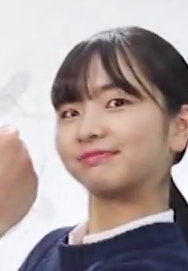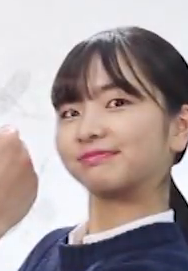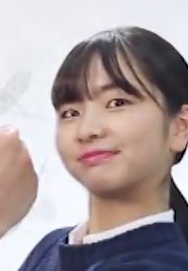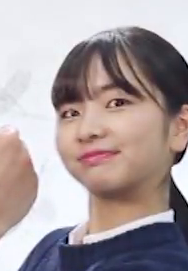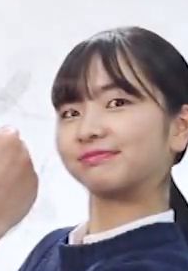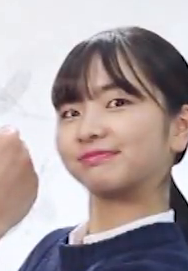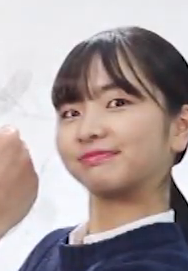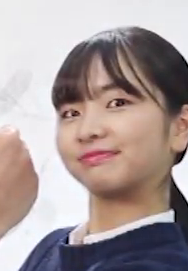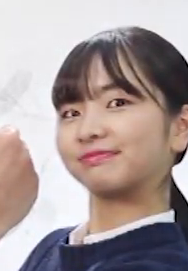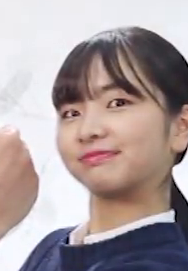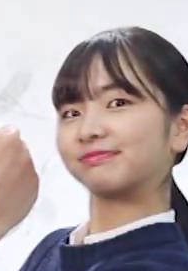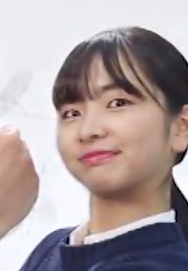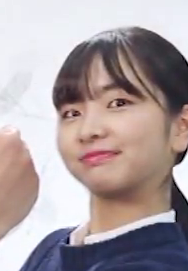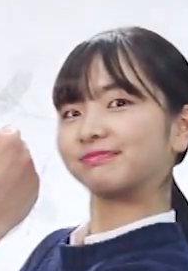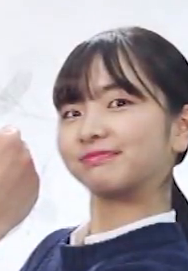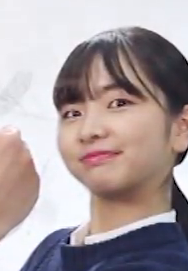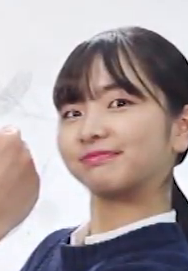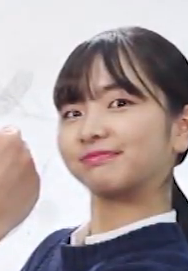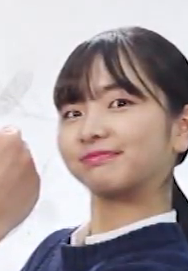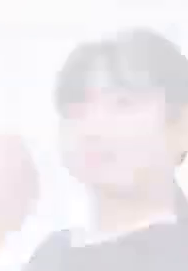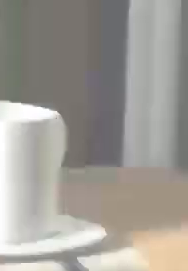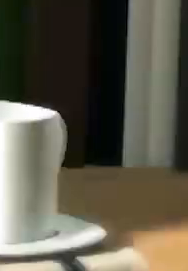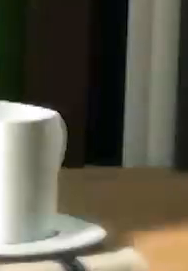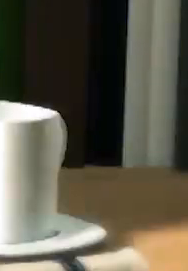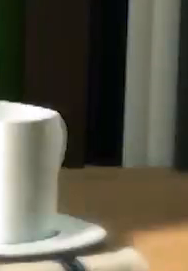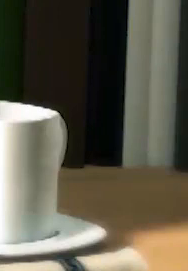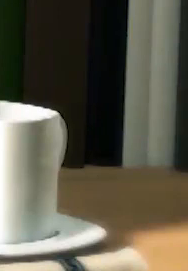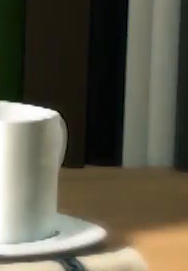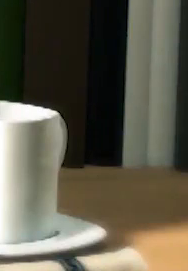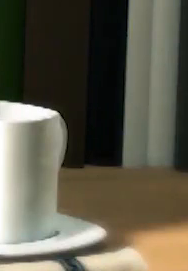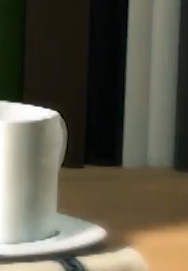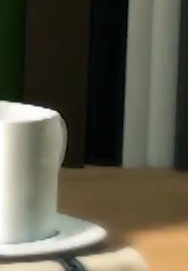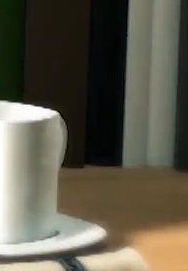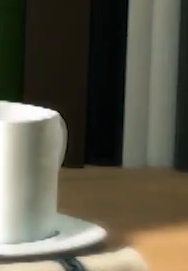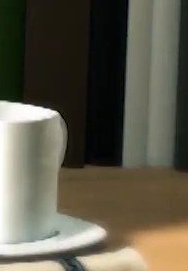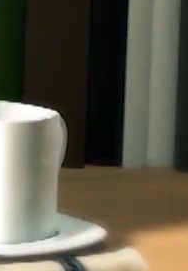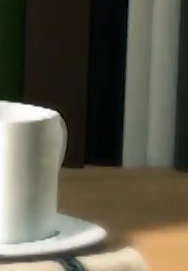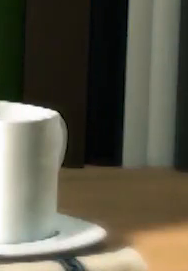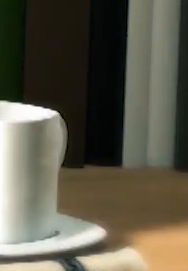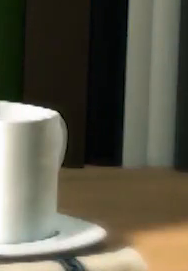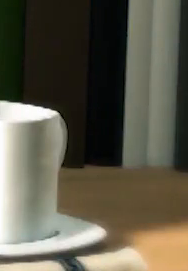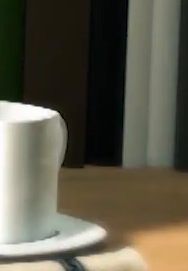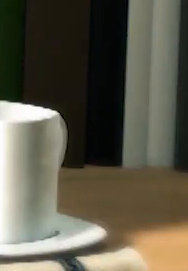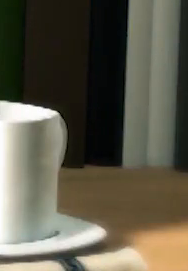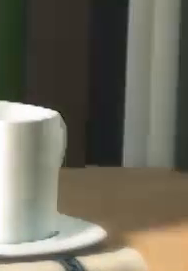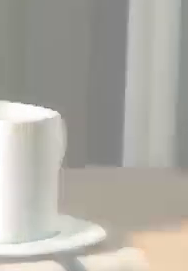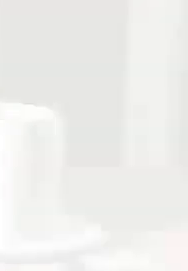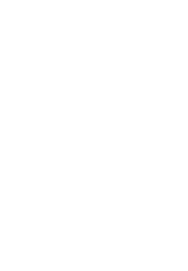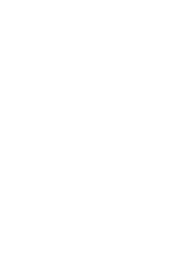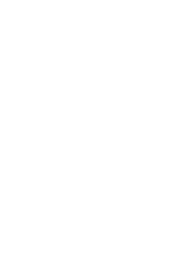2017년 5월 9일 제19대 대통령 선거. 여러분의 마음 투표로 표현하세요.